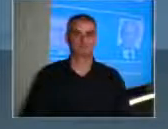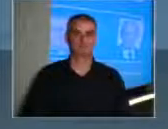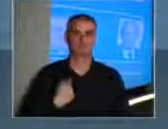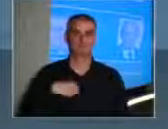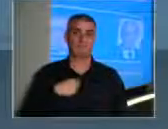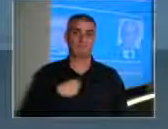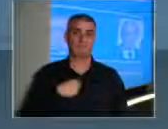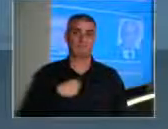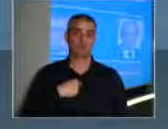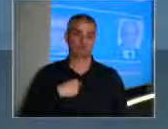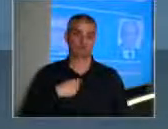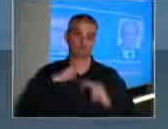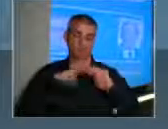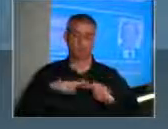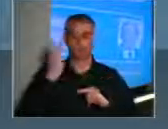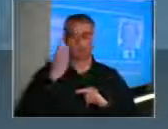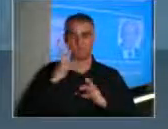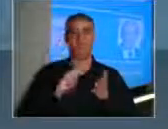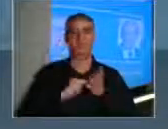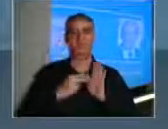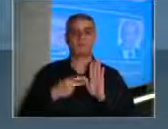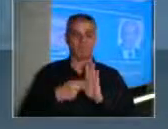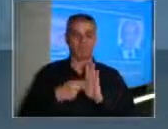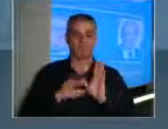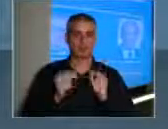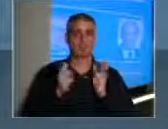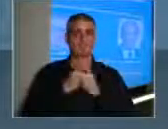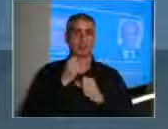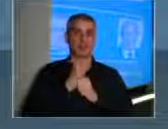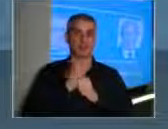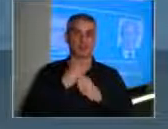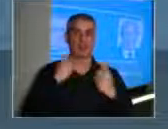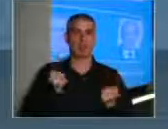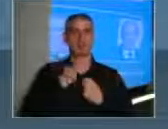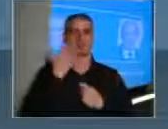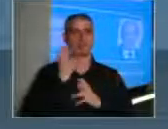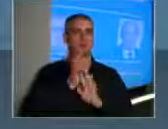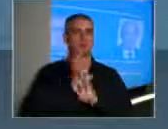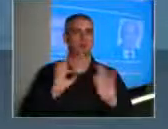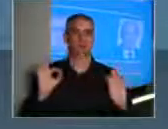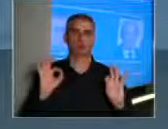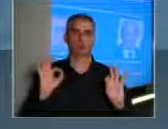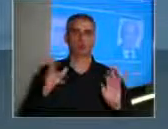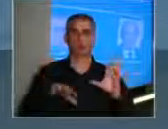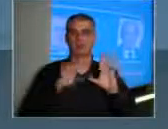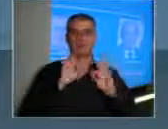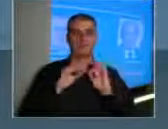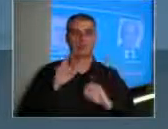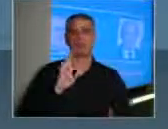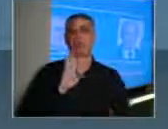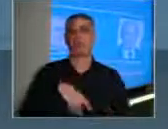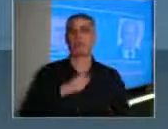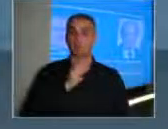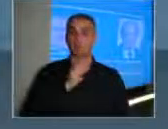ואנחנו נשארים כמובן בפוליטיקה עם מפלגת העבודה, הקמפיין שלהם היה מצוין, הנבחרת גם,